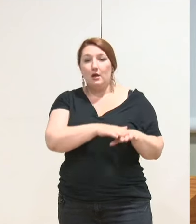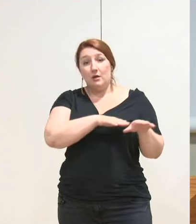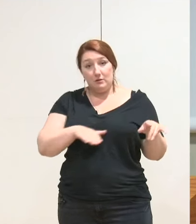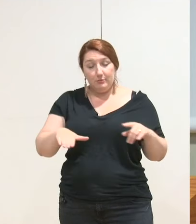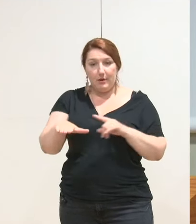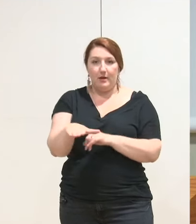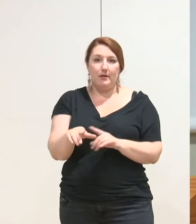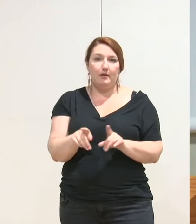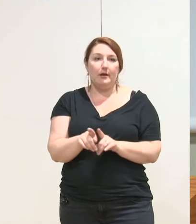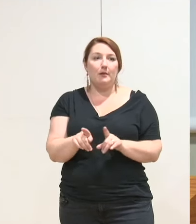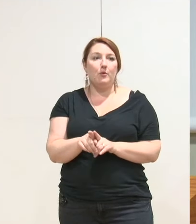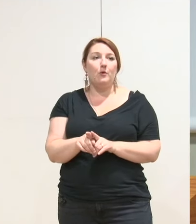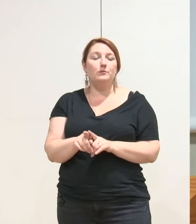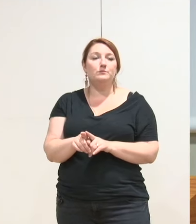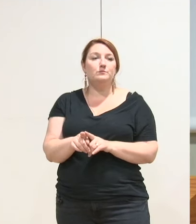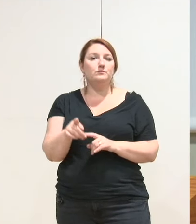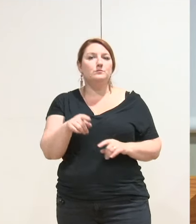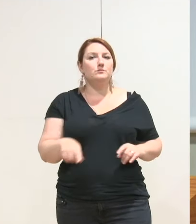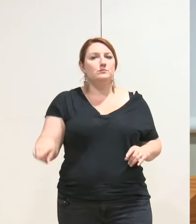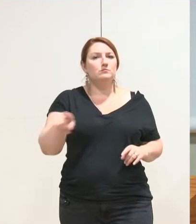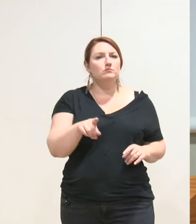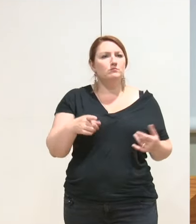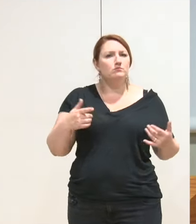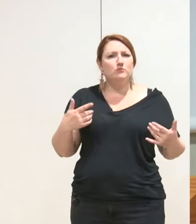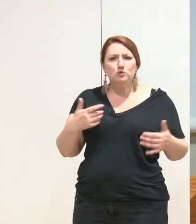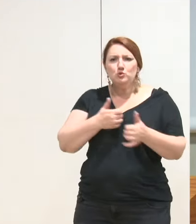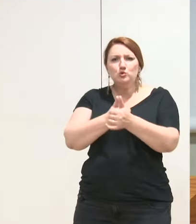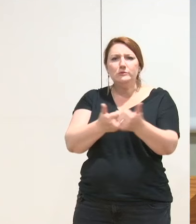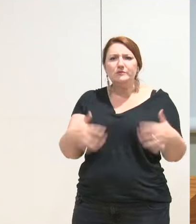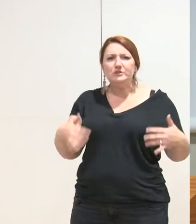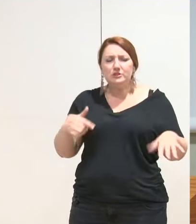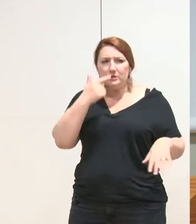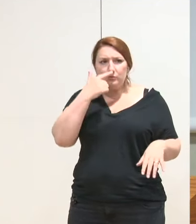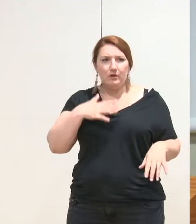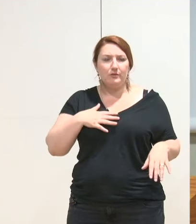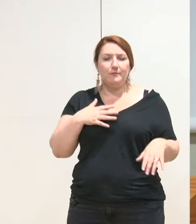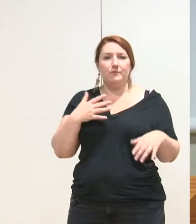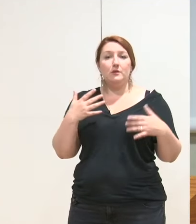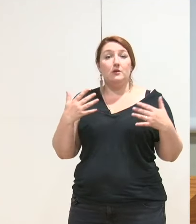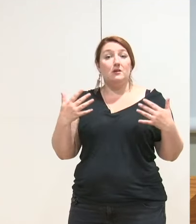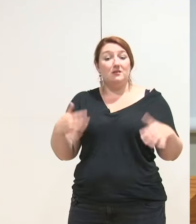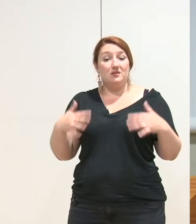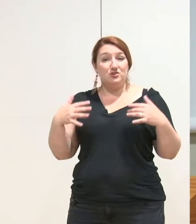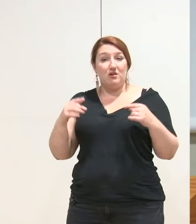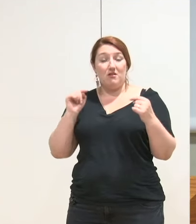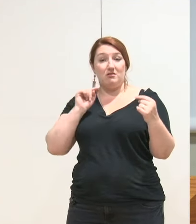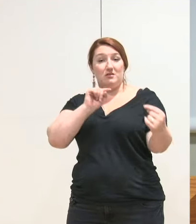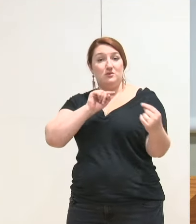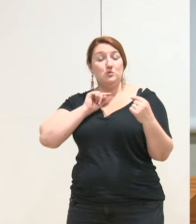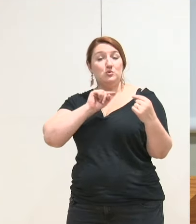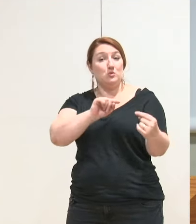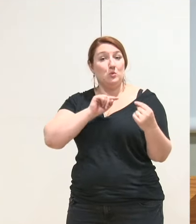a également vous avez vous l'avez sans doute suivi euh des discussions qui sont engagées euh